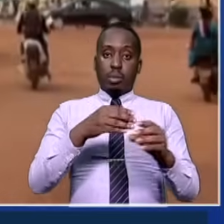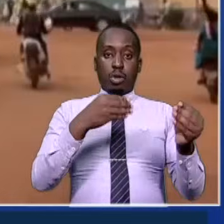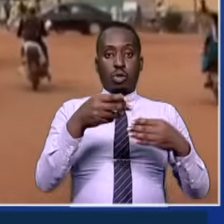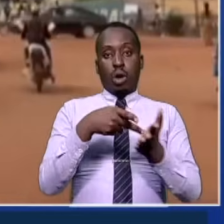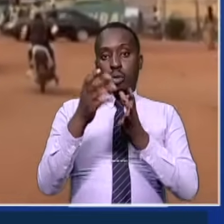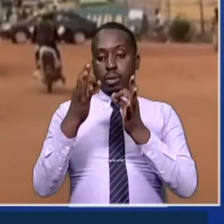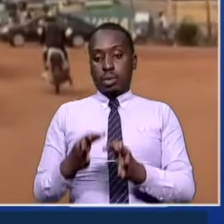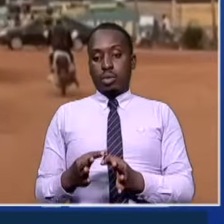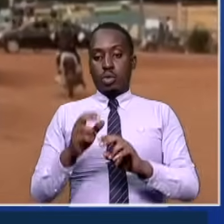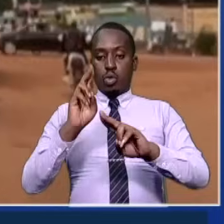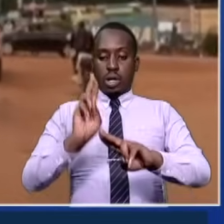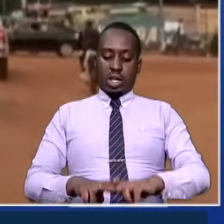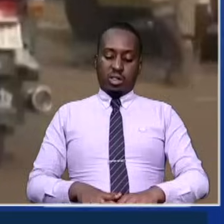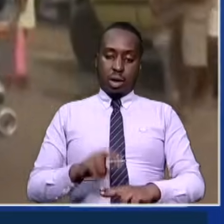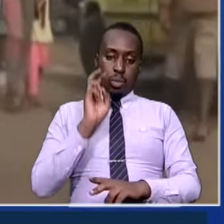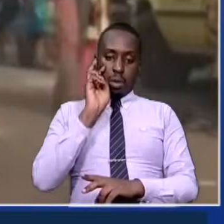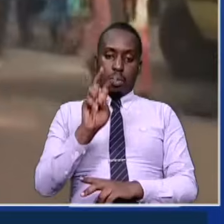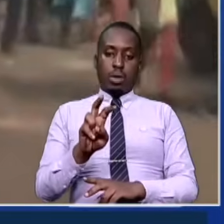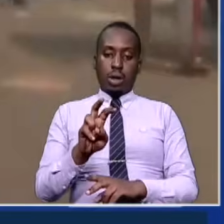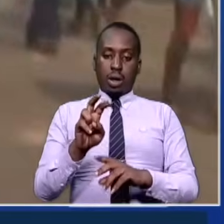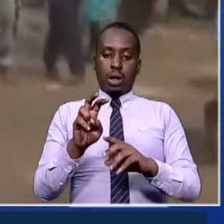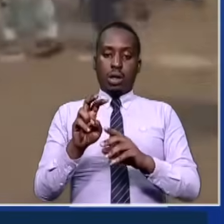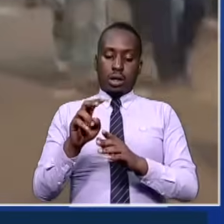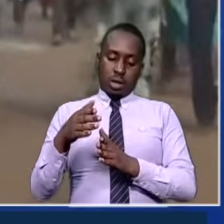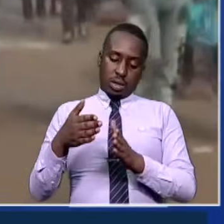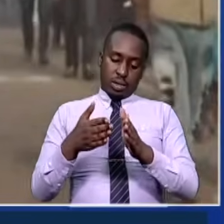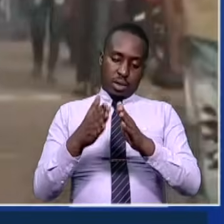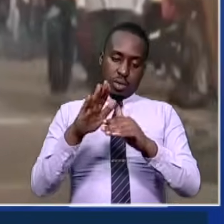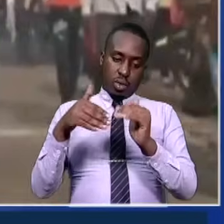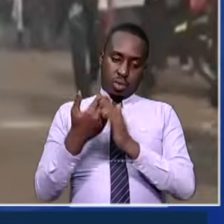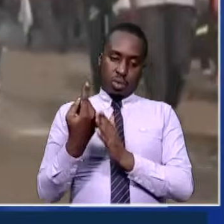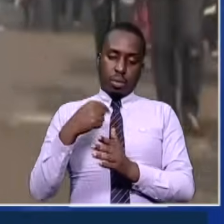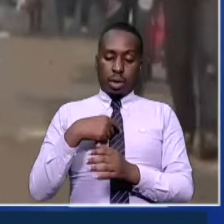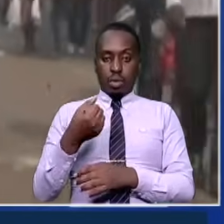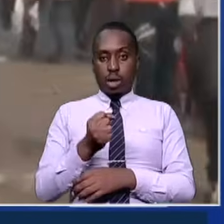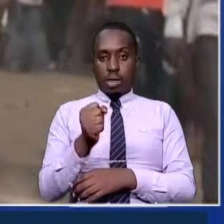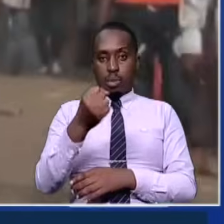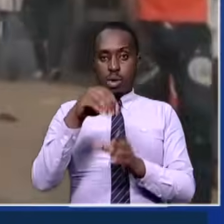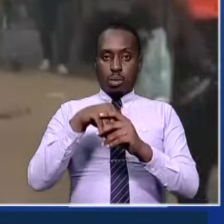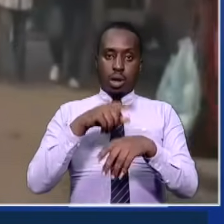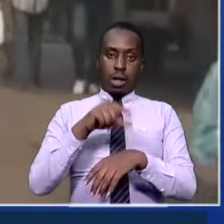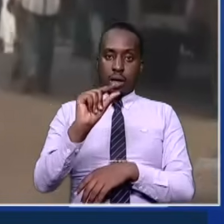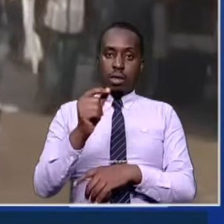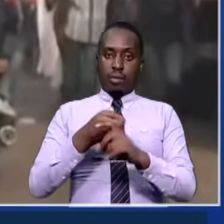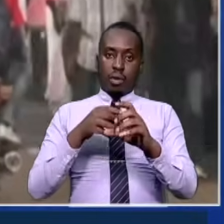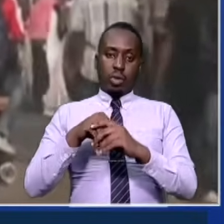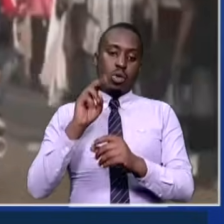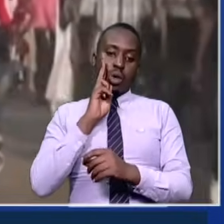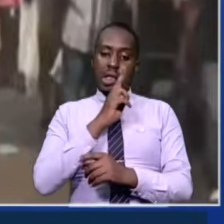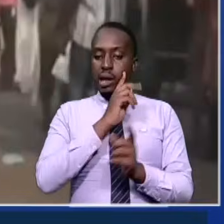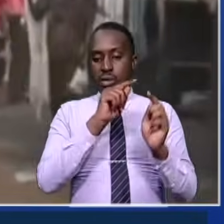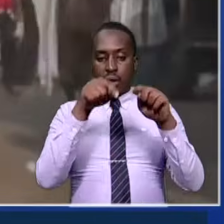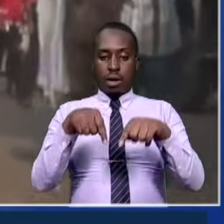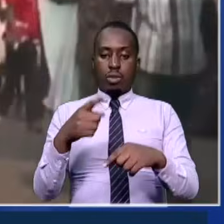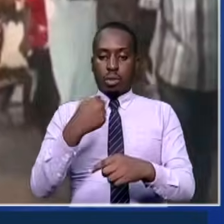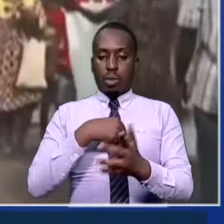ukicara, muraza kubona inzira yose twatembereye mukanya mva ku hoteli nza hano